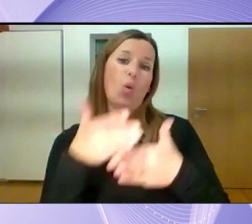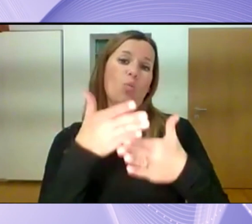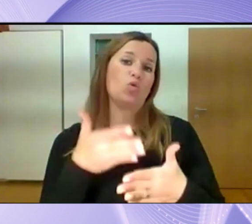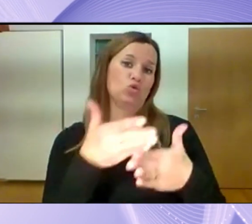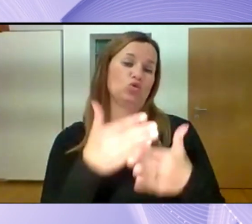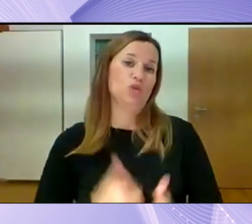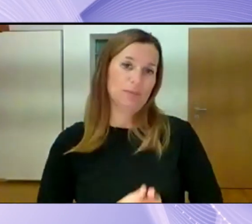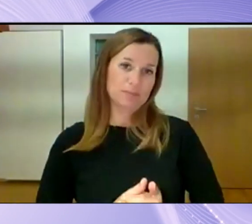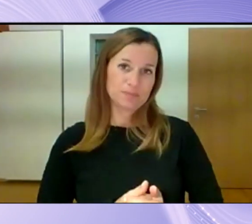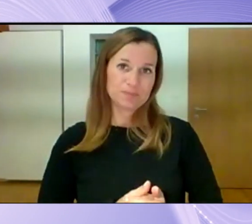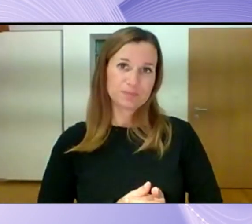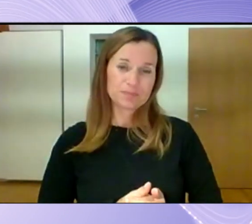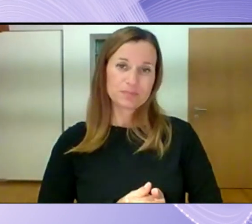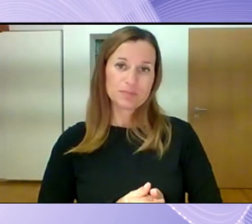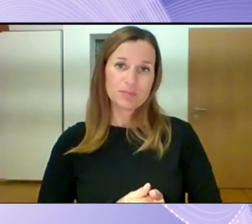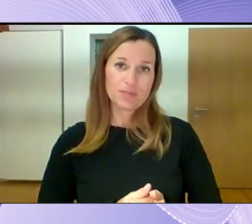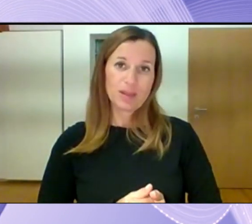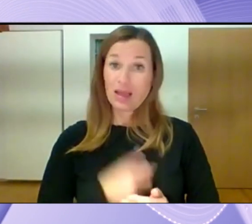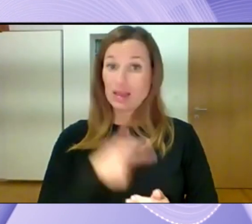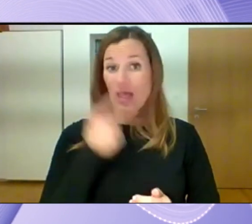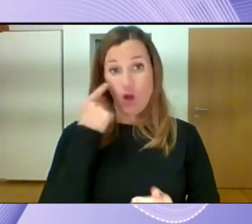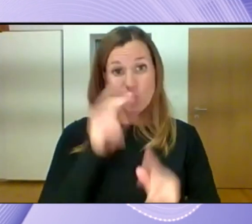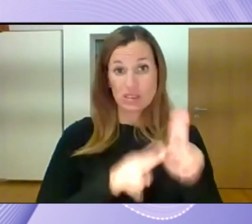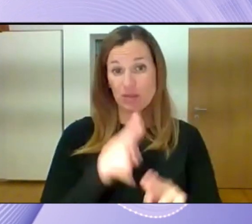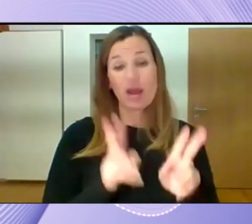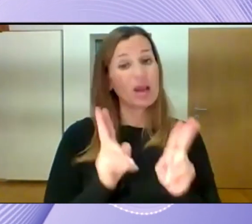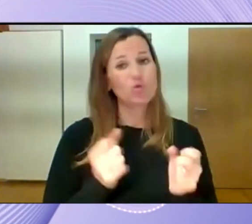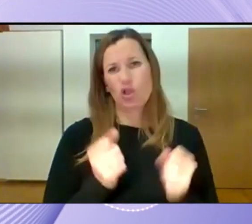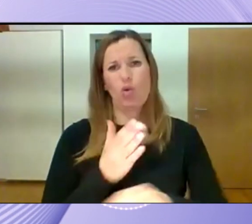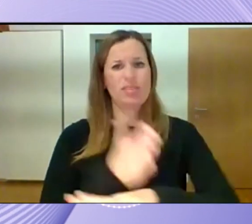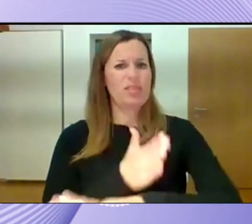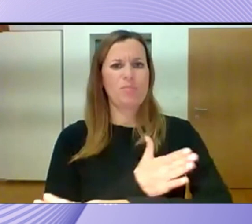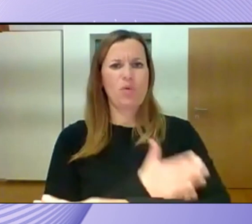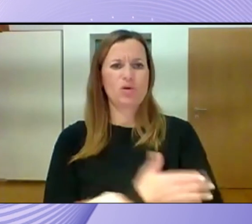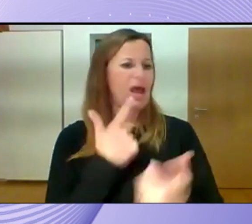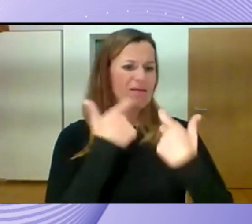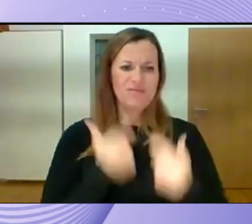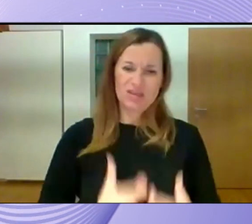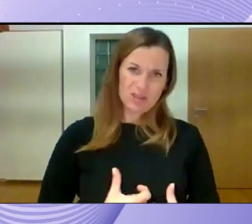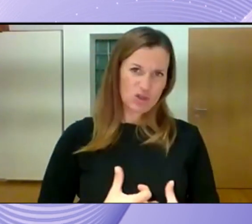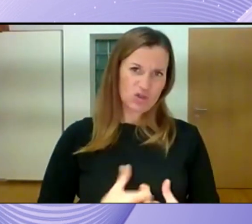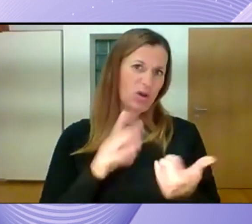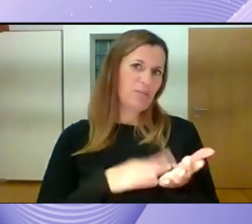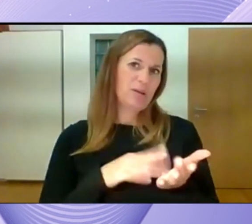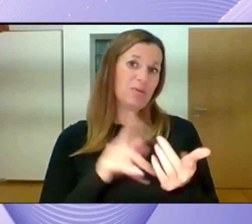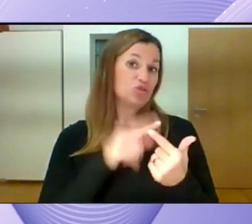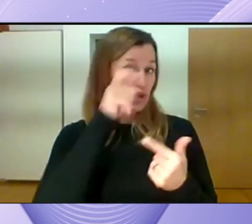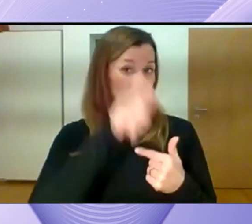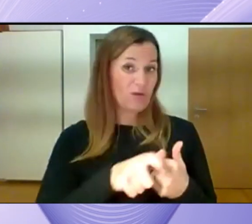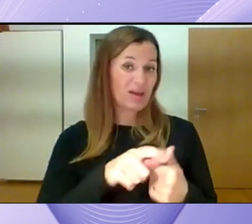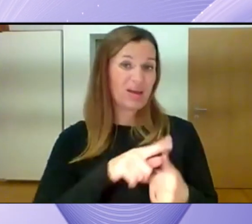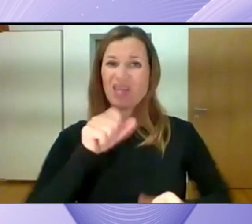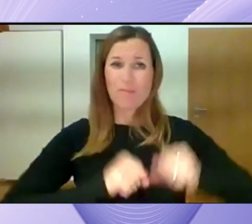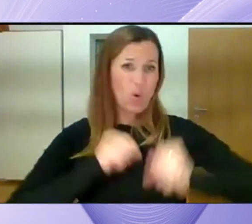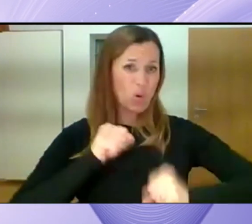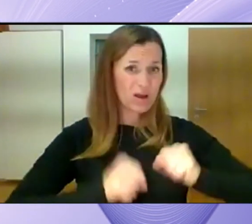In kot sem rekla, je ta oskrba lahko zelo naporna, tako fizično, če je človek recimo nepokreten, pa